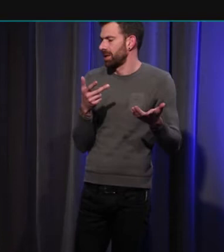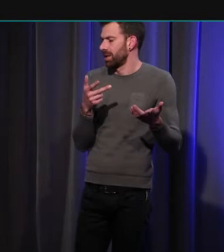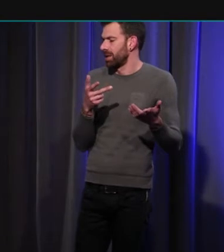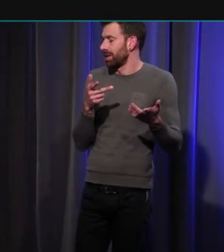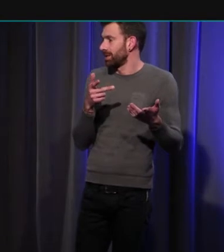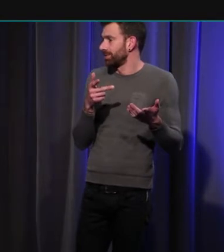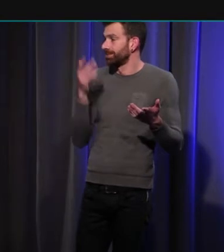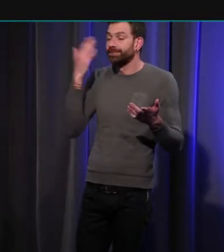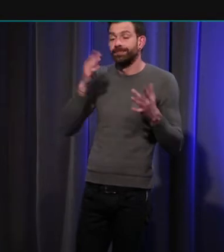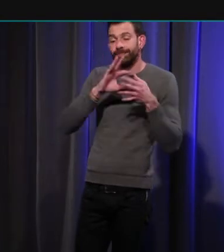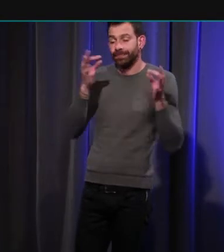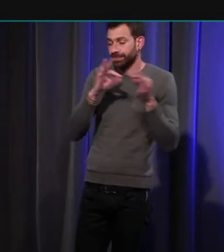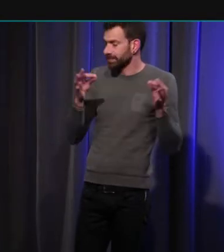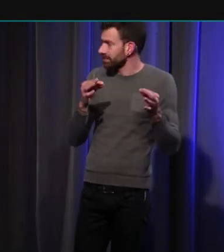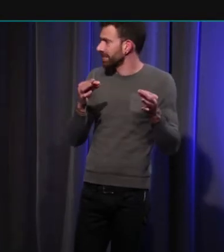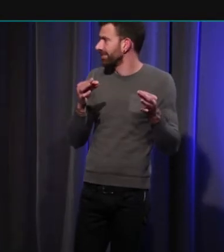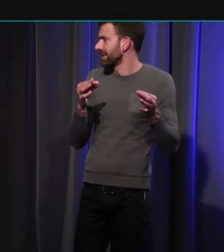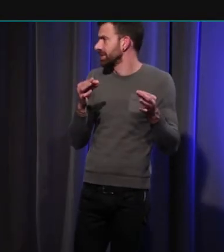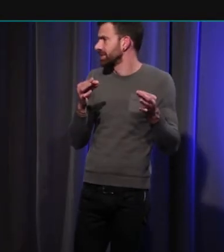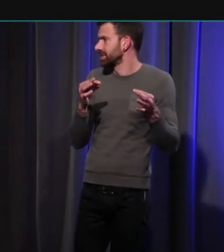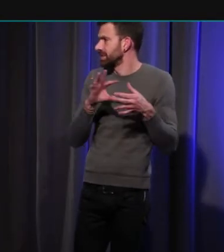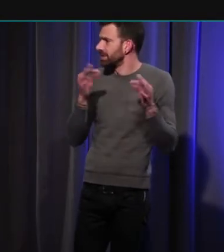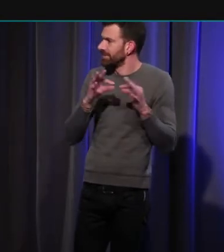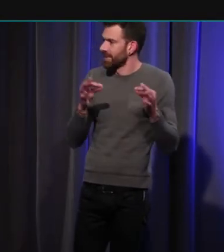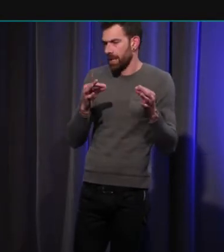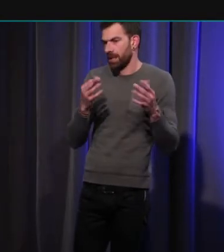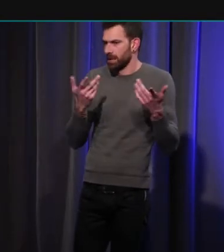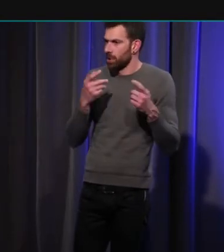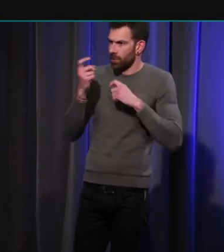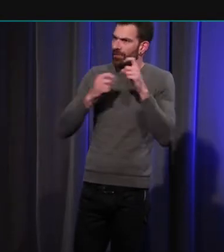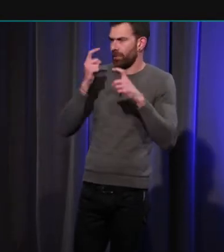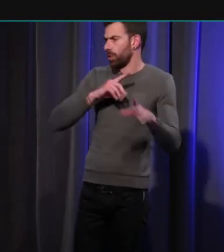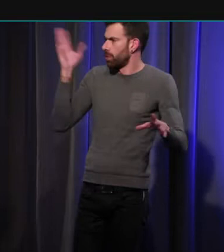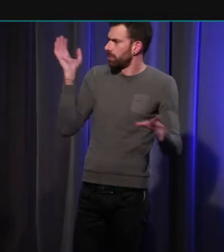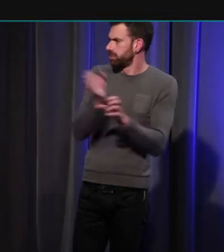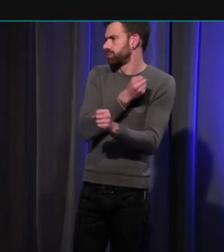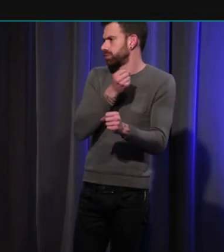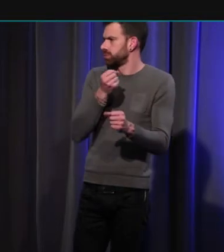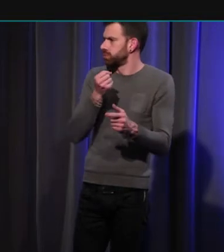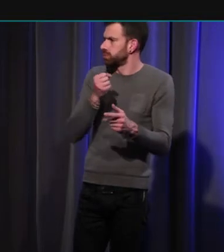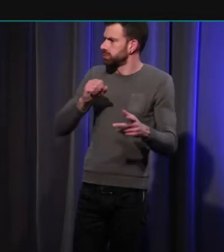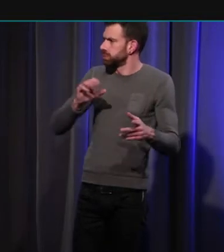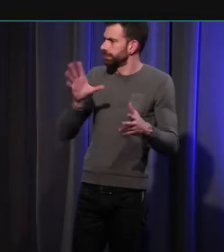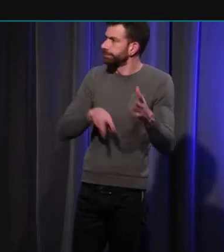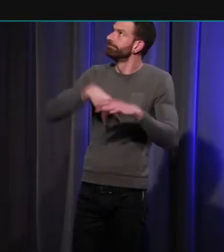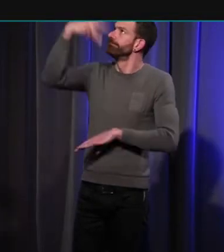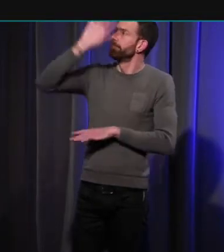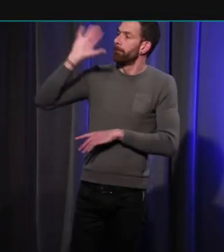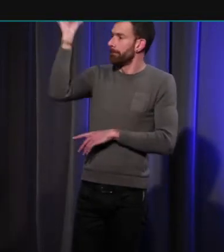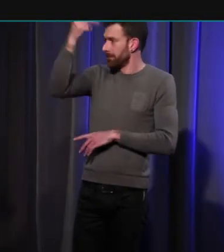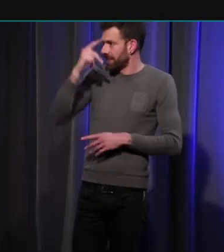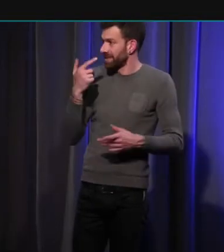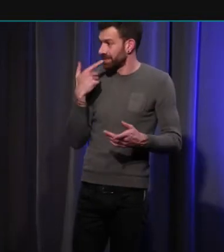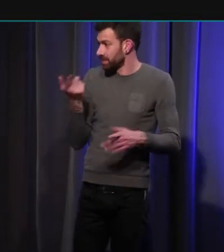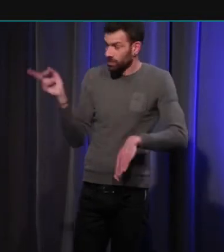déverser les blessés sont les violents qui l'emportent qu'importe le royaume du ciel tout de suite dès les